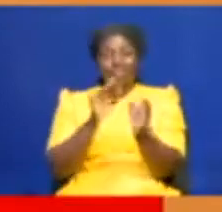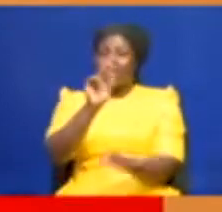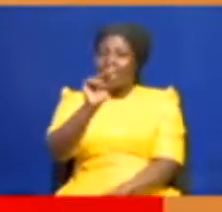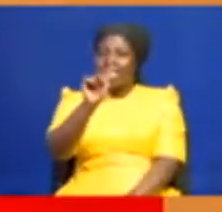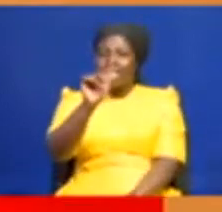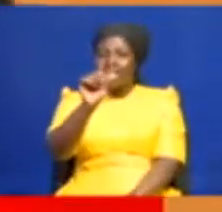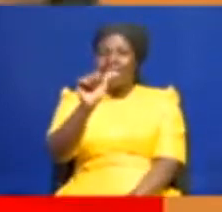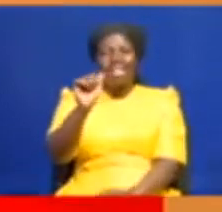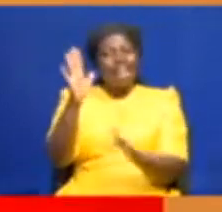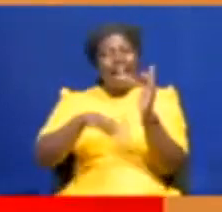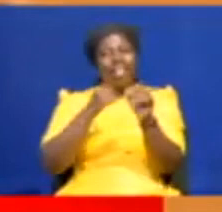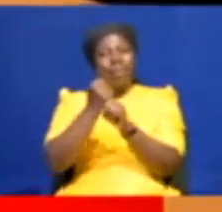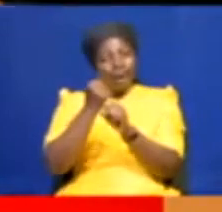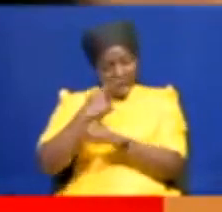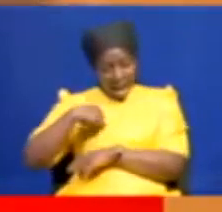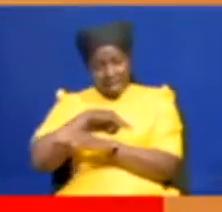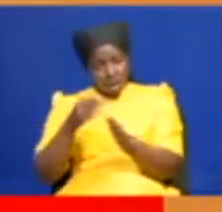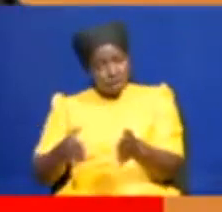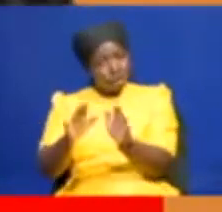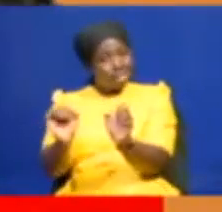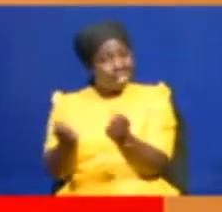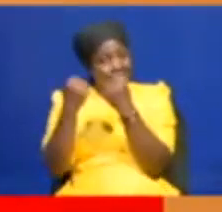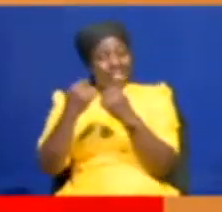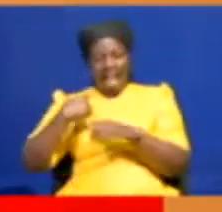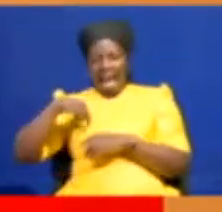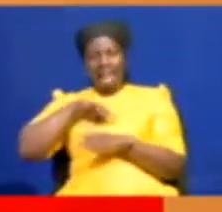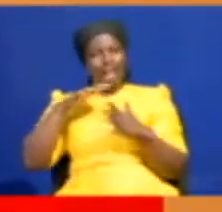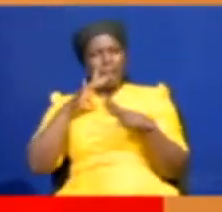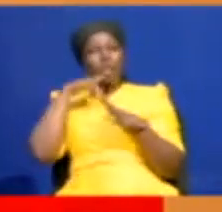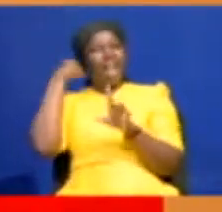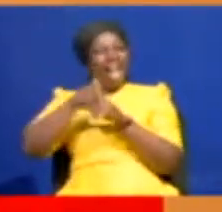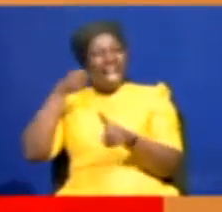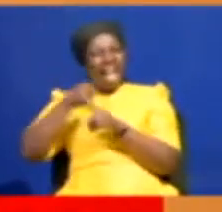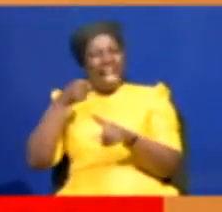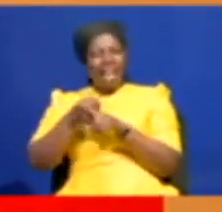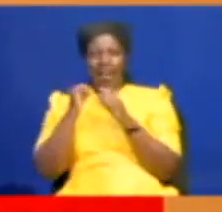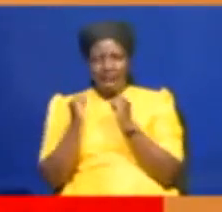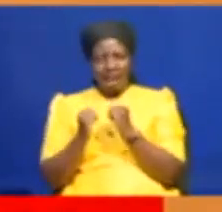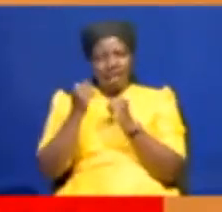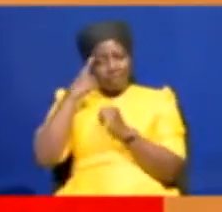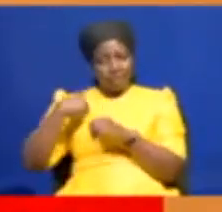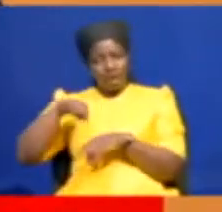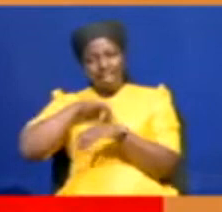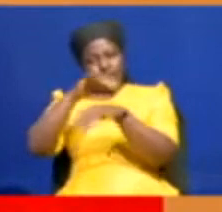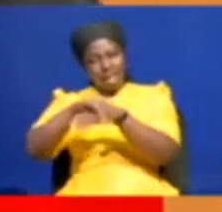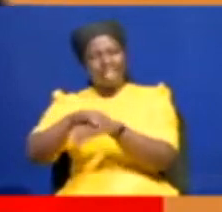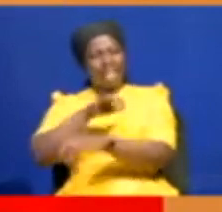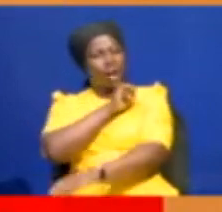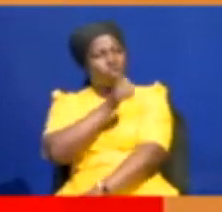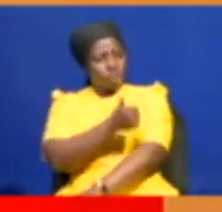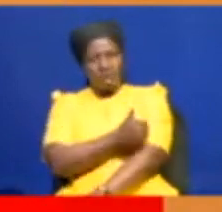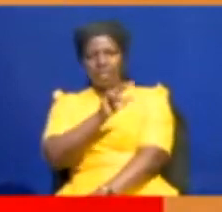kama Road Safety tulikuwa mmoja wapo wale watu walipigana sana ndio tupate hiyo authority ya NTSA. Naam. Manake